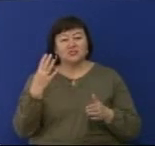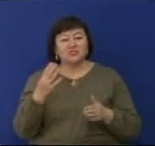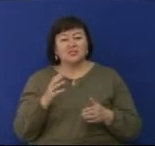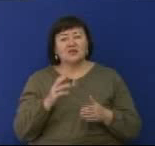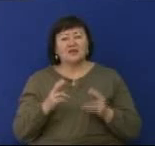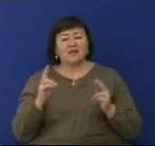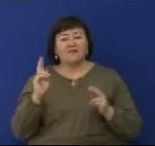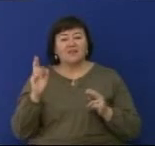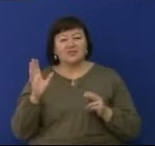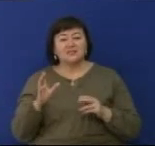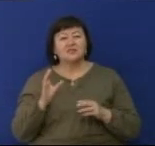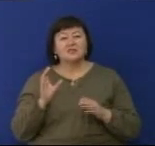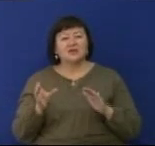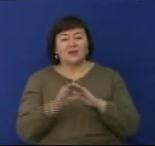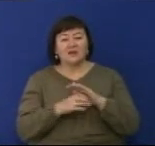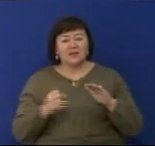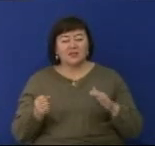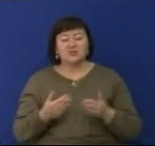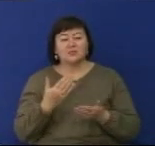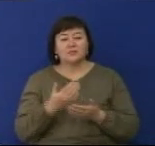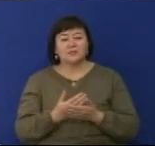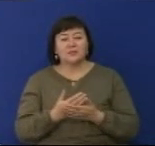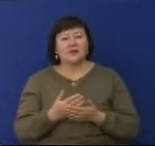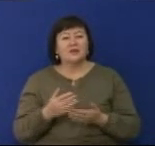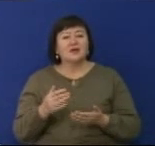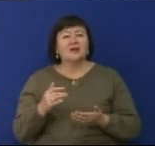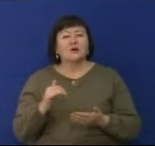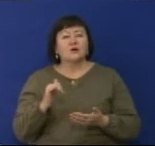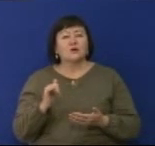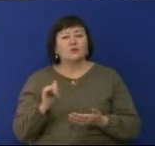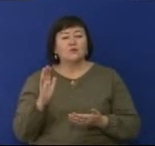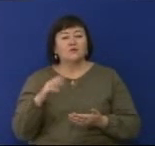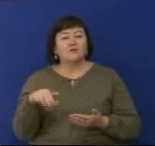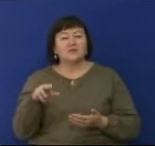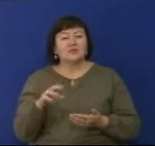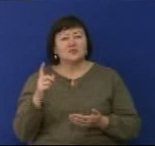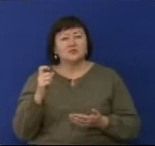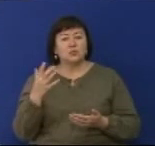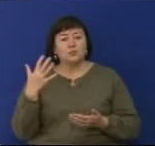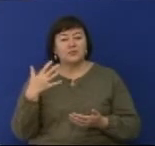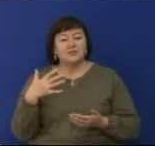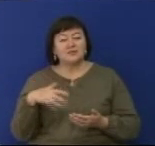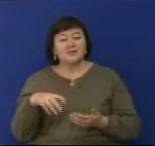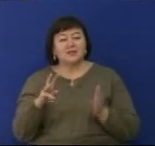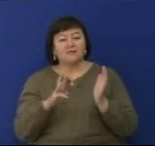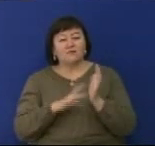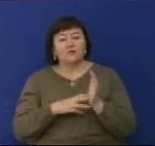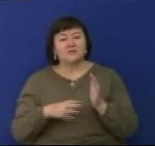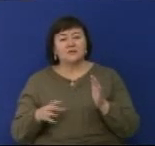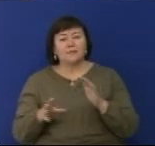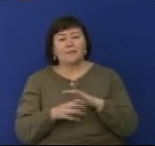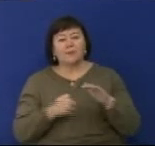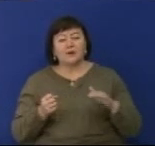за семь месяцев текущего года на территории городского управления полиции зарегистрированы 158 фактов квартирных краж что на